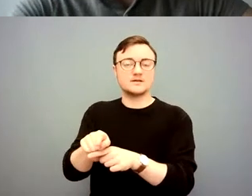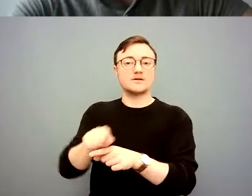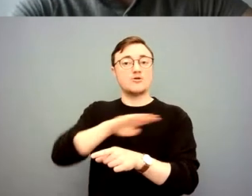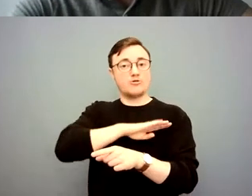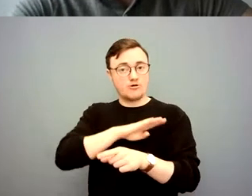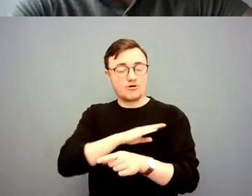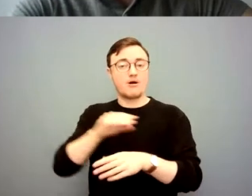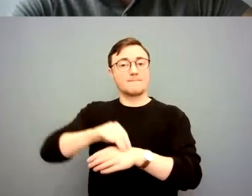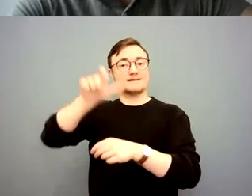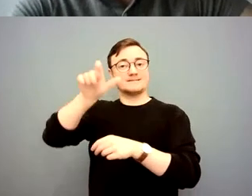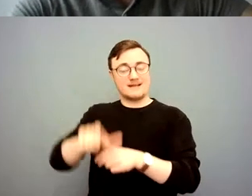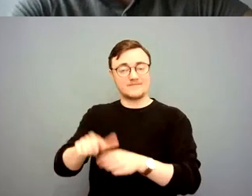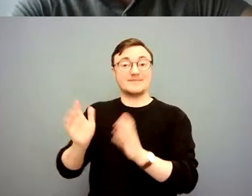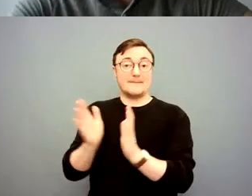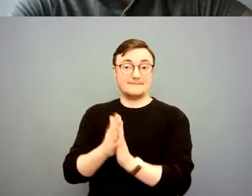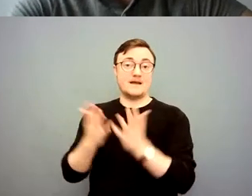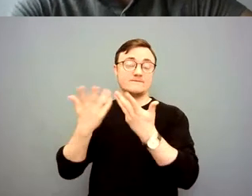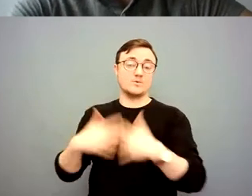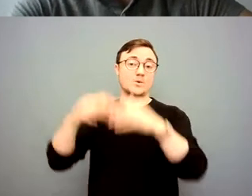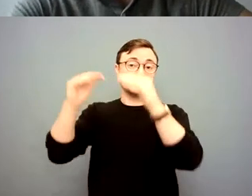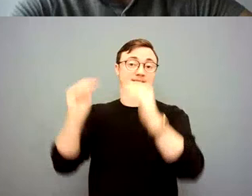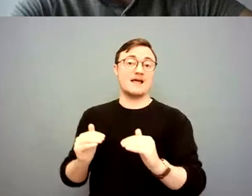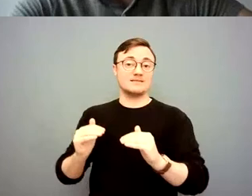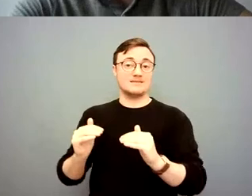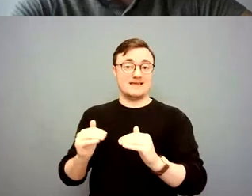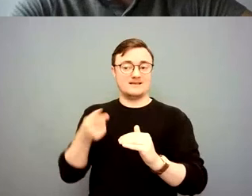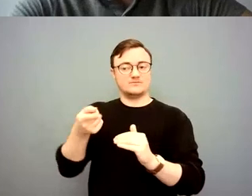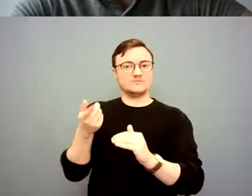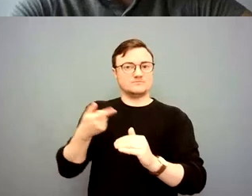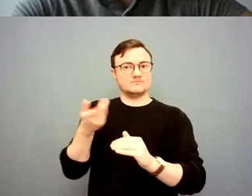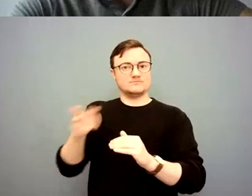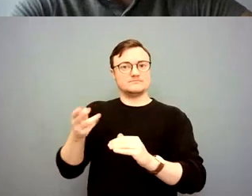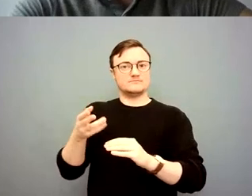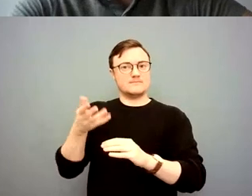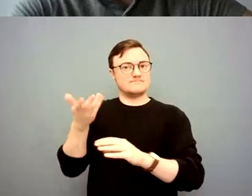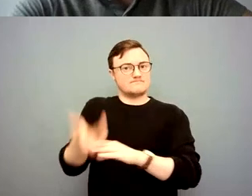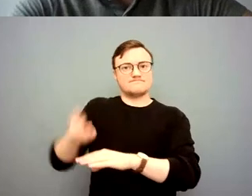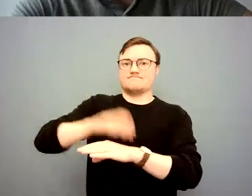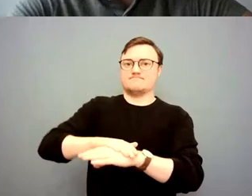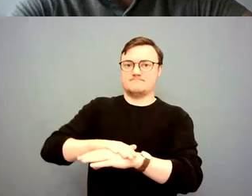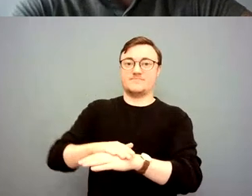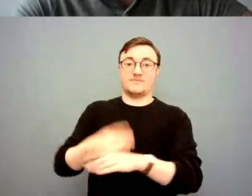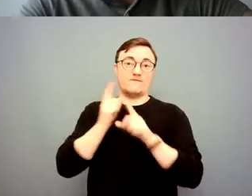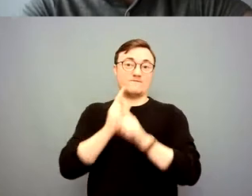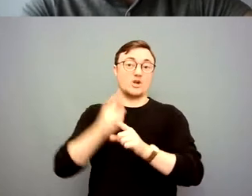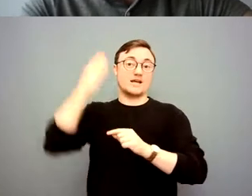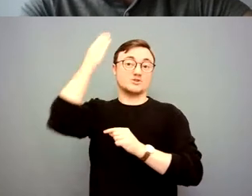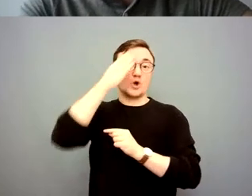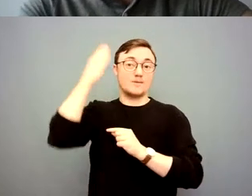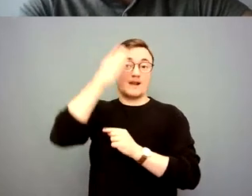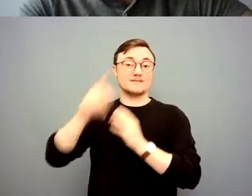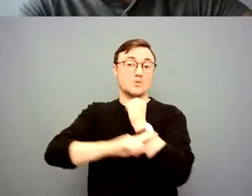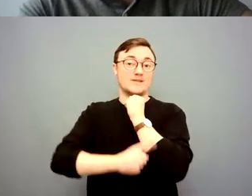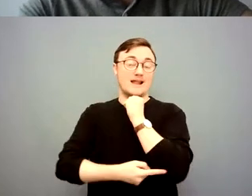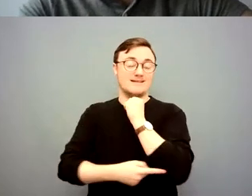patienter med personer med funktionsnedsättning. Det tror vi enligt Sörmlandsmodellen, det tror vi är viktigt.